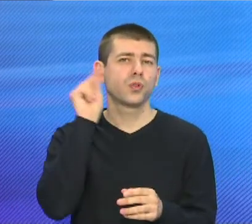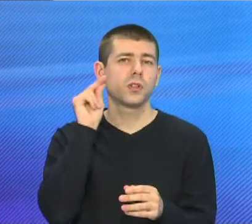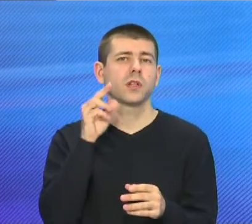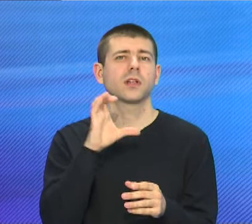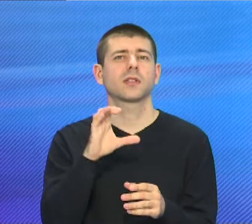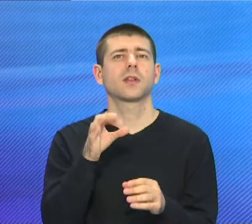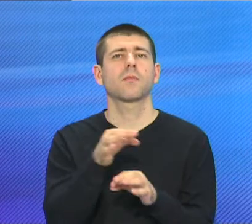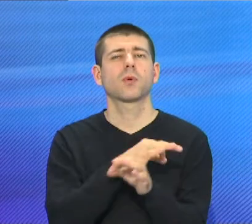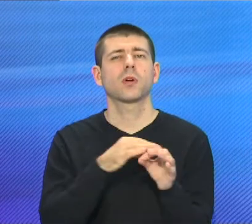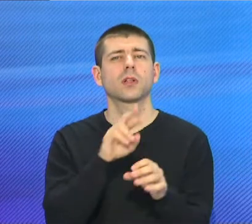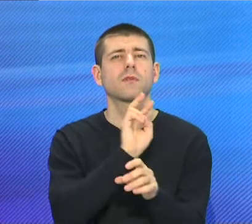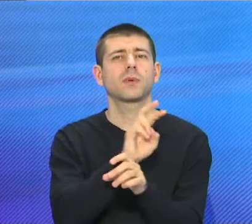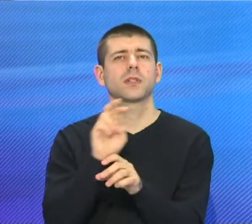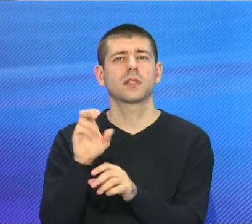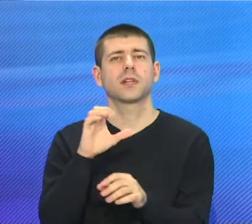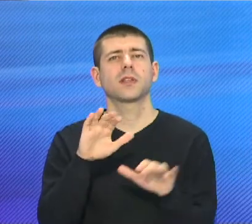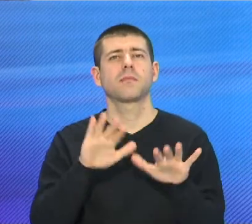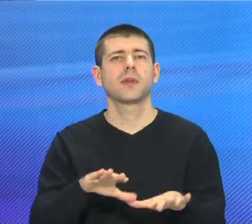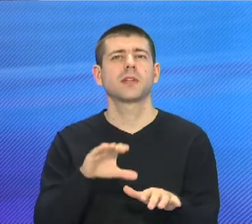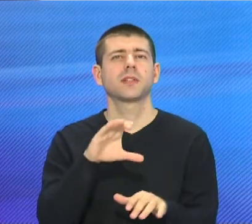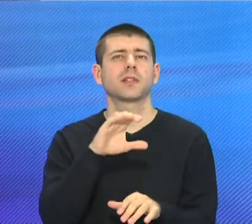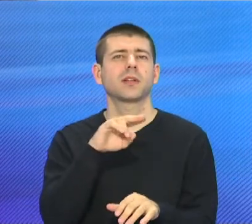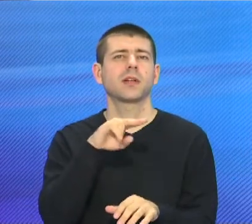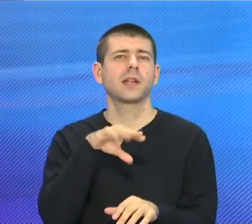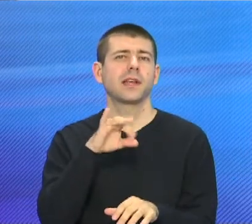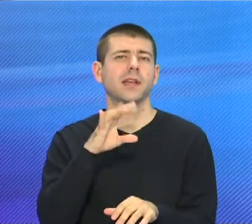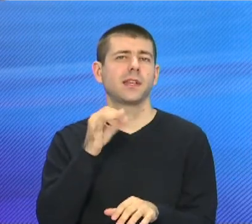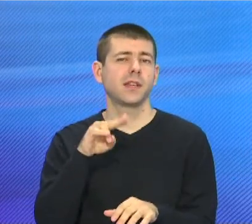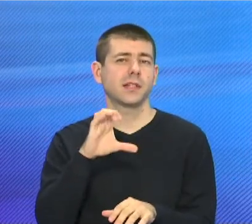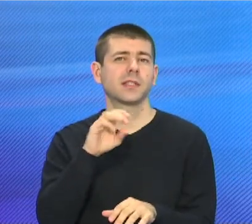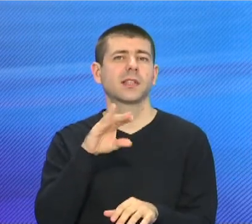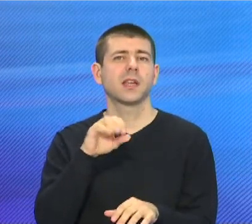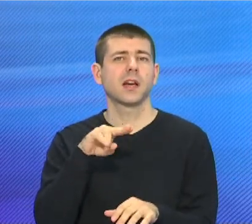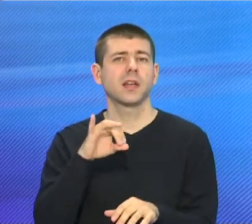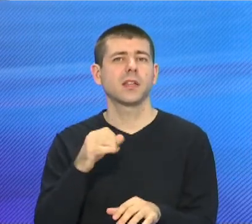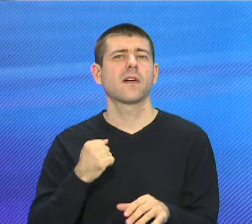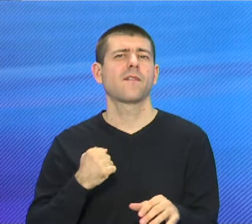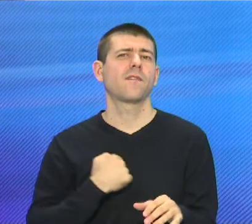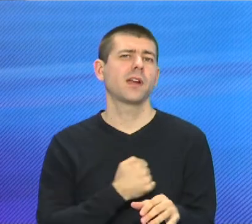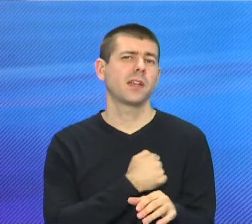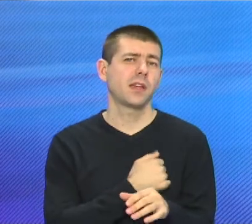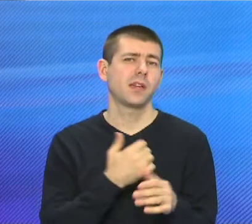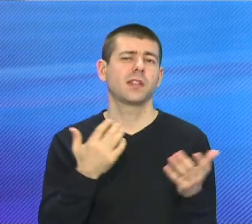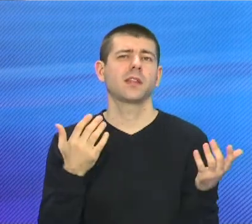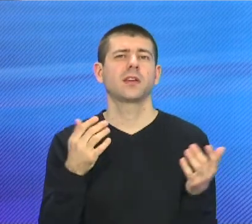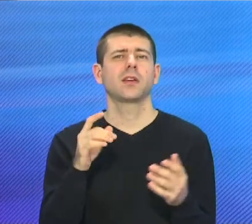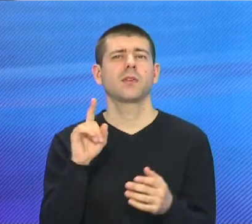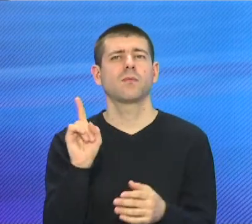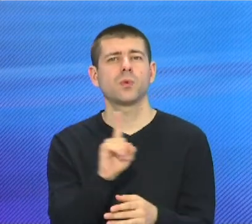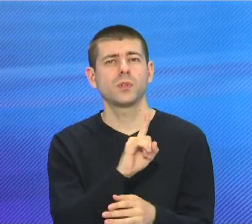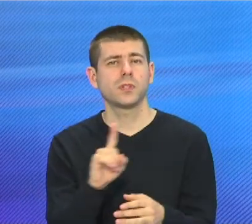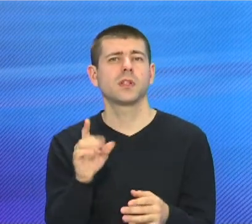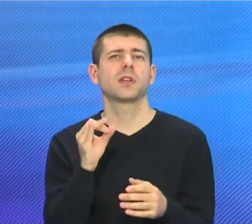проекта посетят линию Сталина, будут видеть реконструкцию боевых действий. И предполагается,